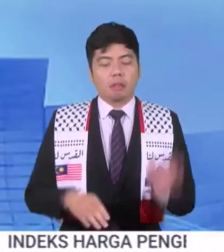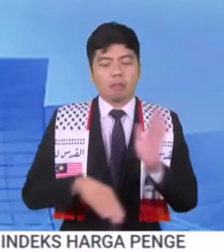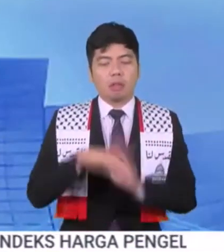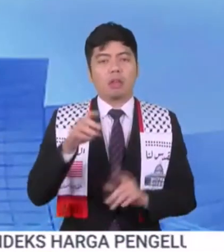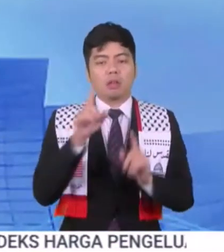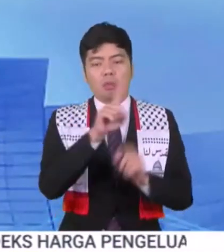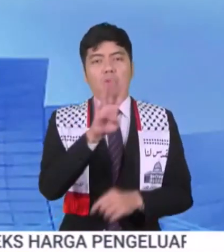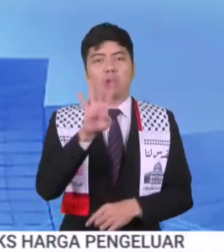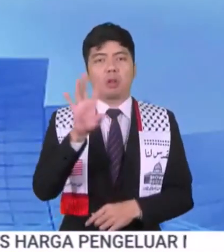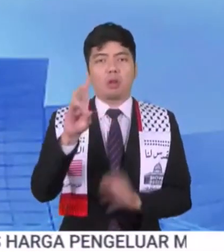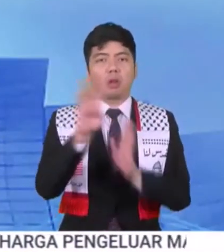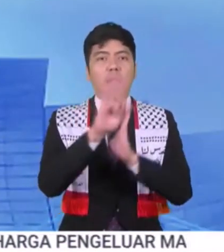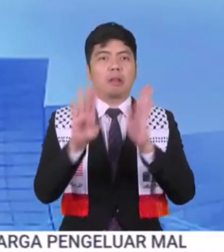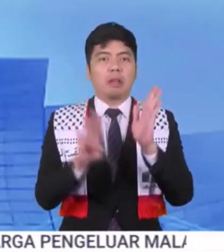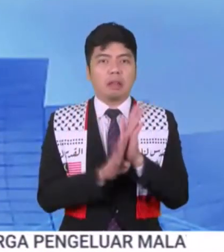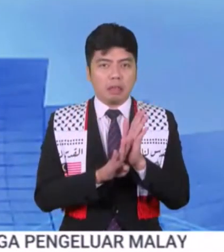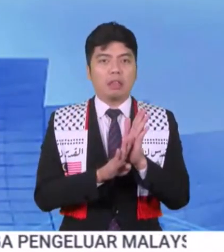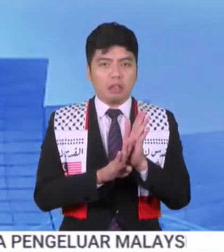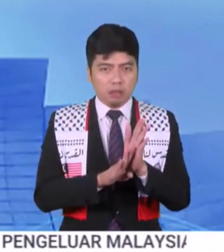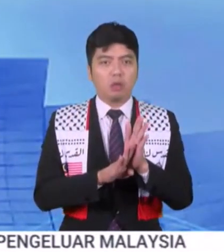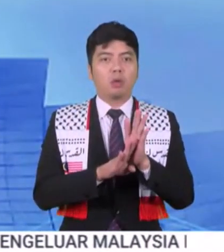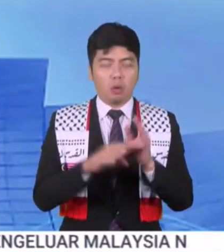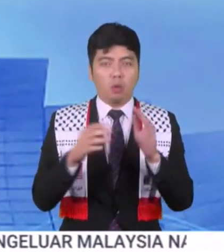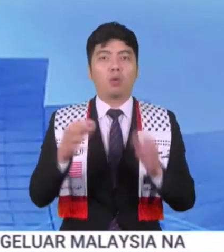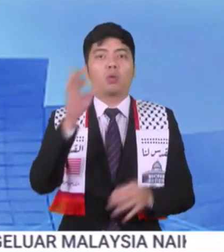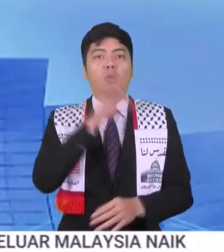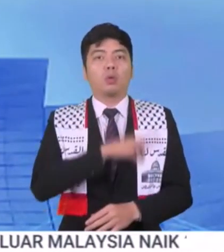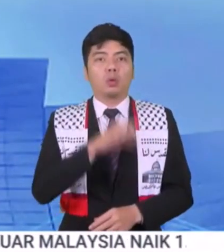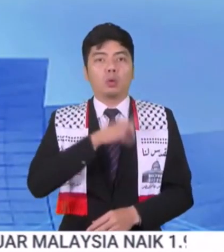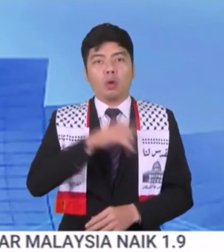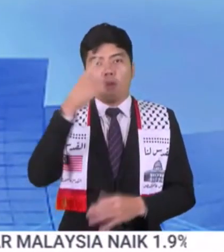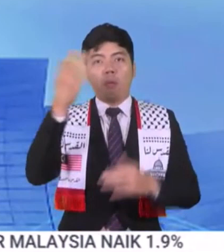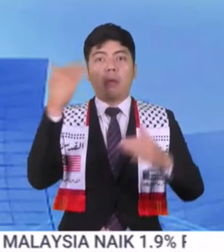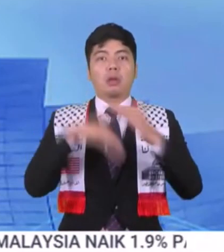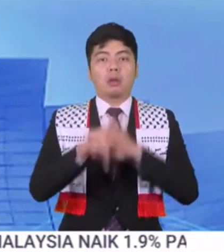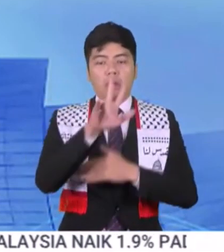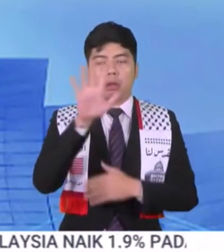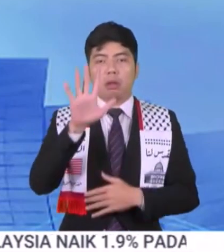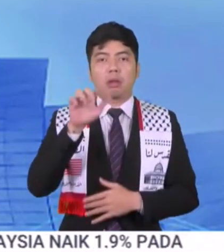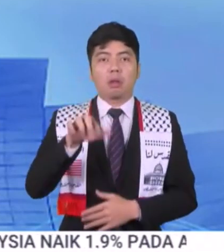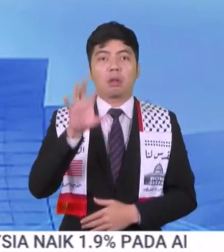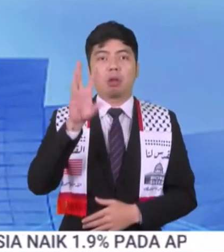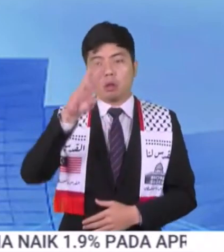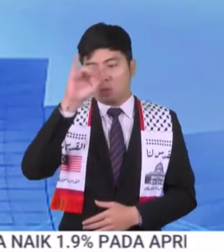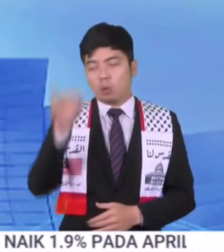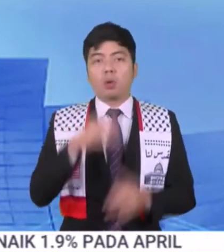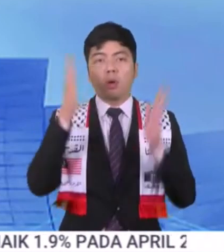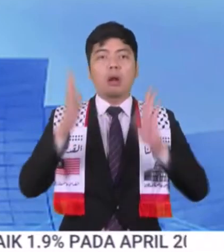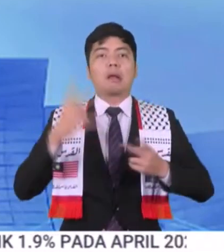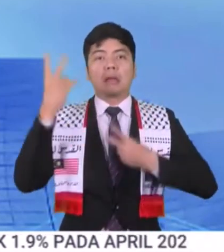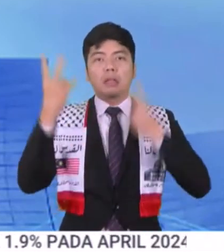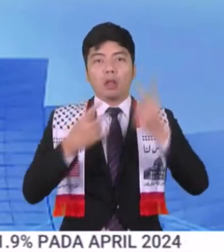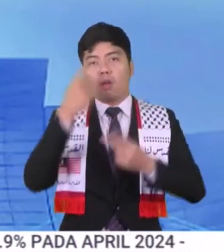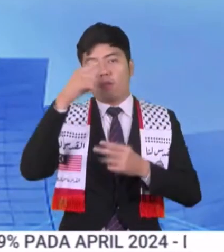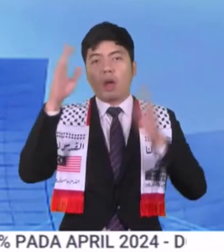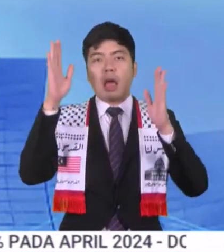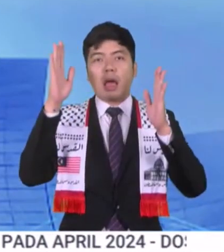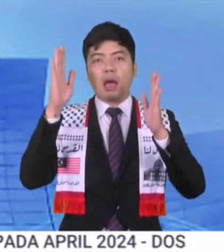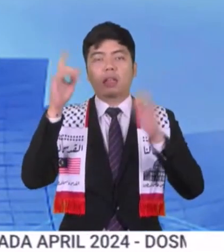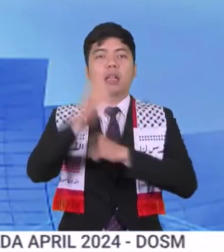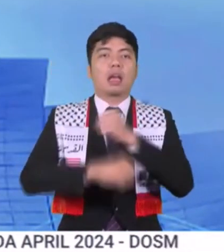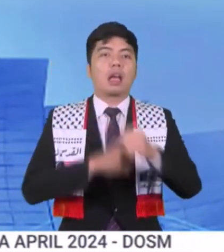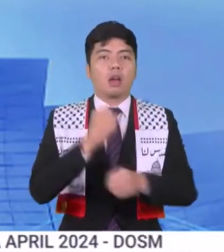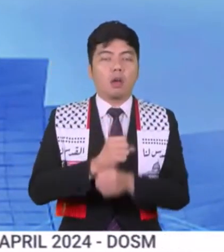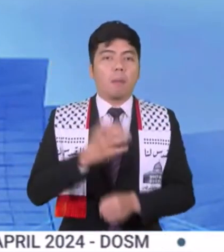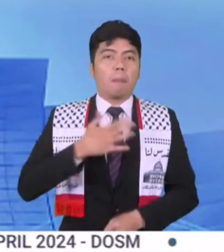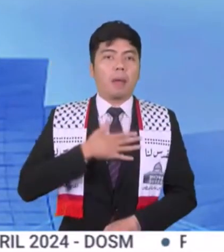Lebih 147 bilion ringgit dijangka diperoleh hasil kemasukan 35.6 juta pelancong sempena tahun